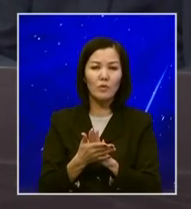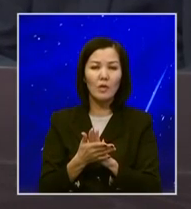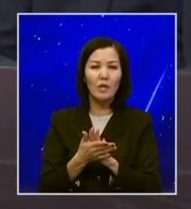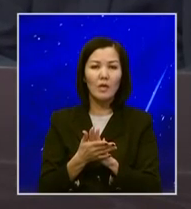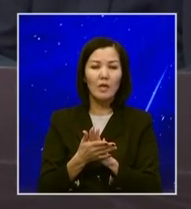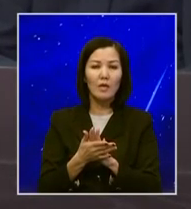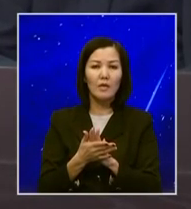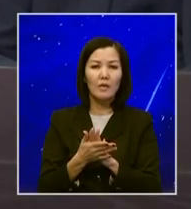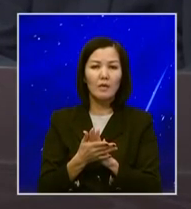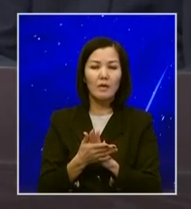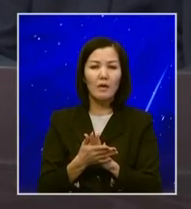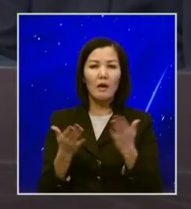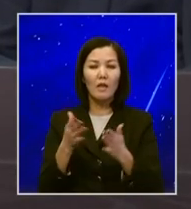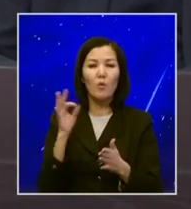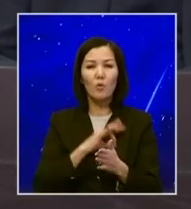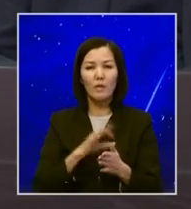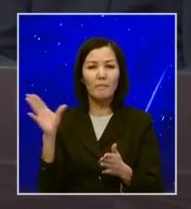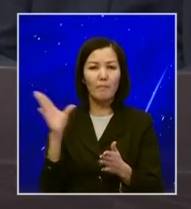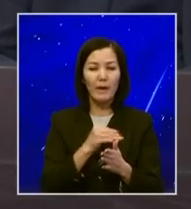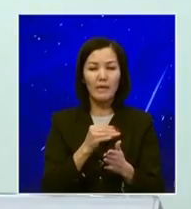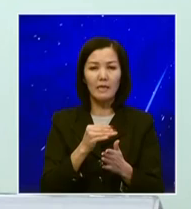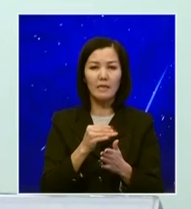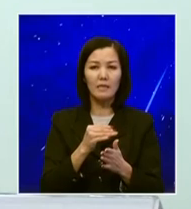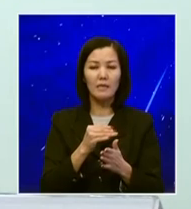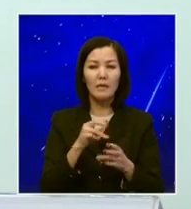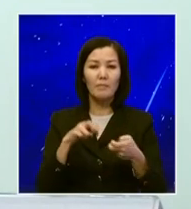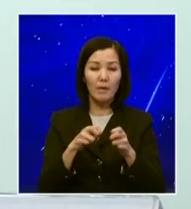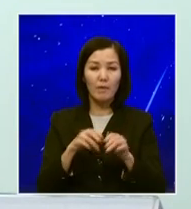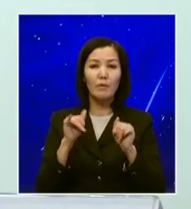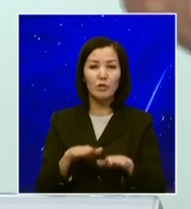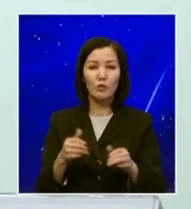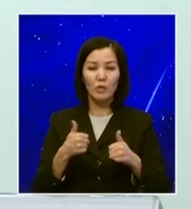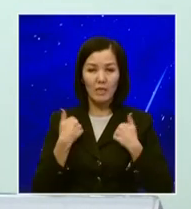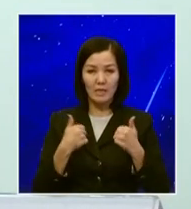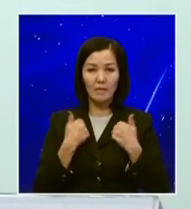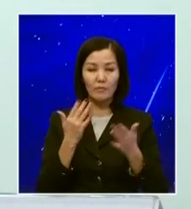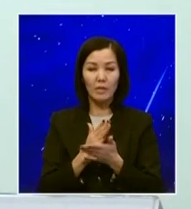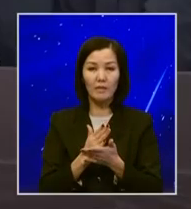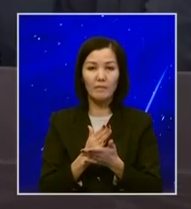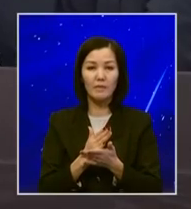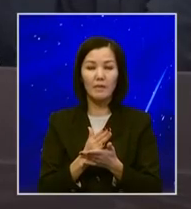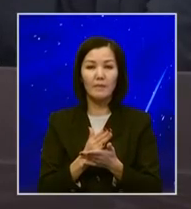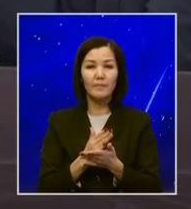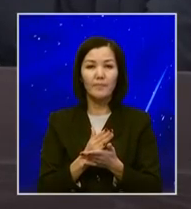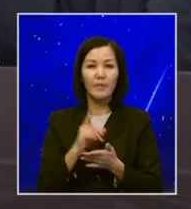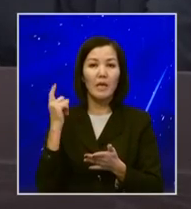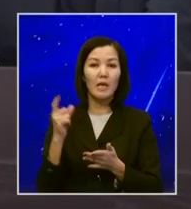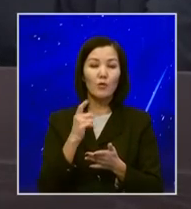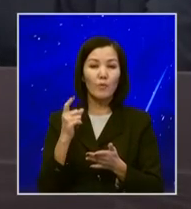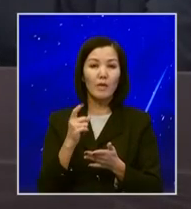дипломатиялық арналарда қолданылатын тәсіл амал болса, соның бәрін жасап жатырмыз. Жібек жолы экономикалық белдеу деген